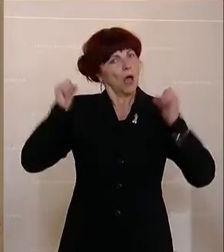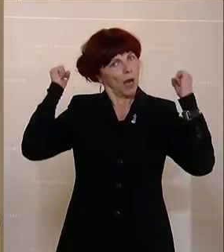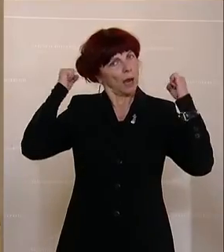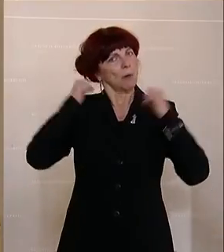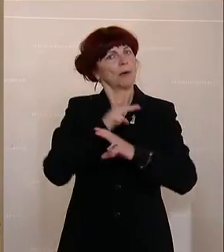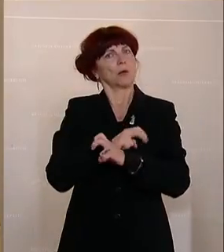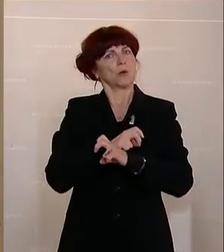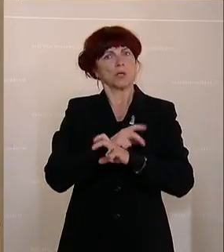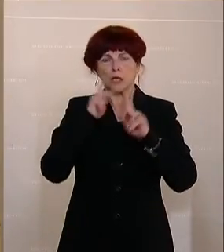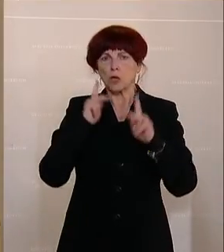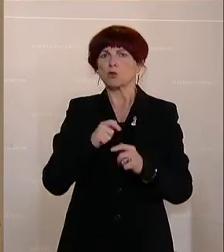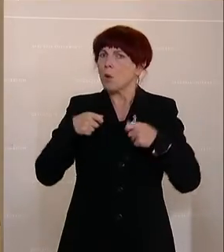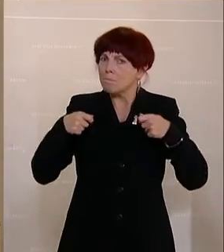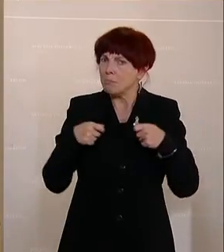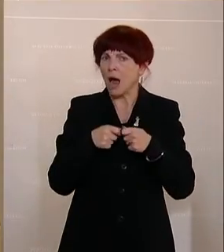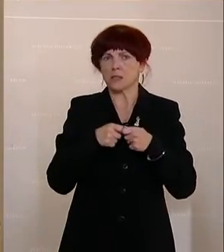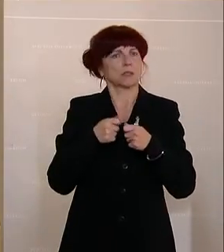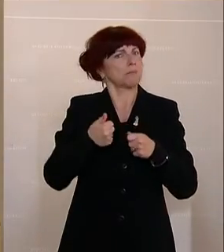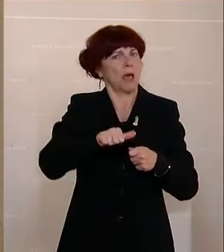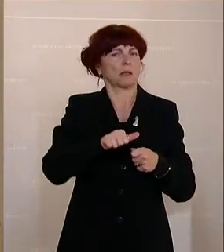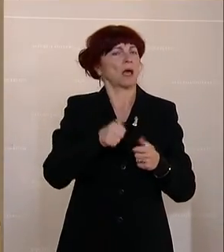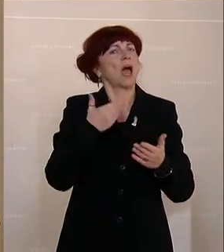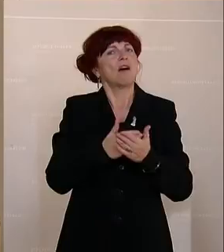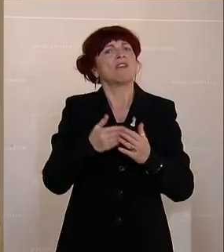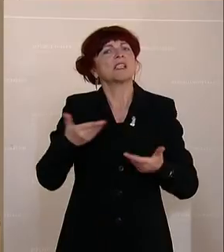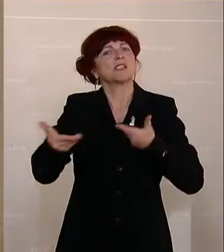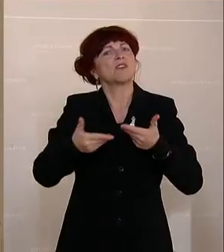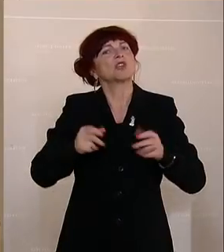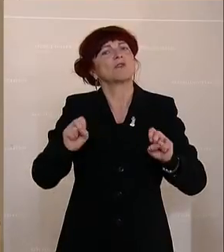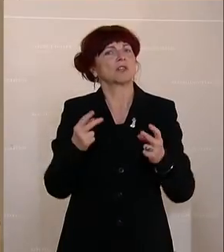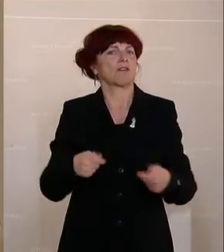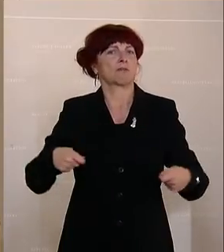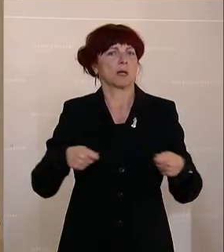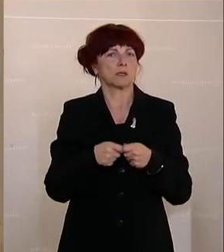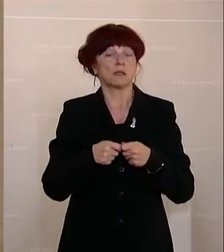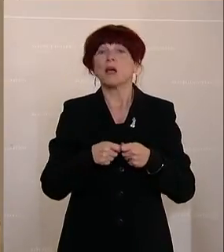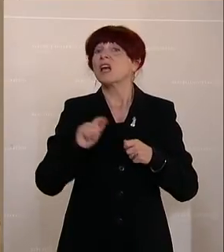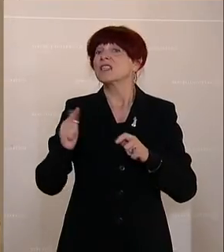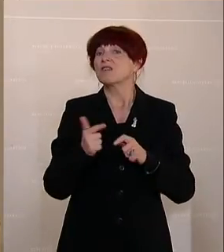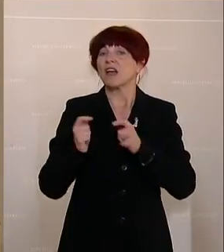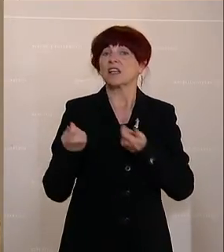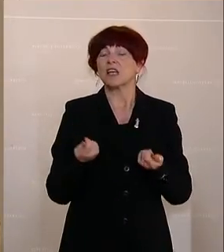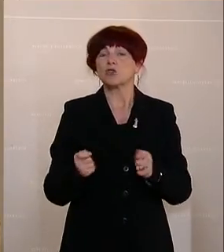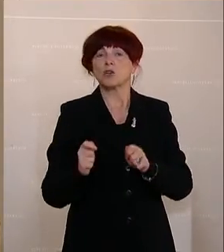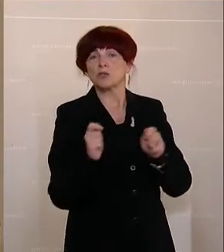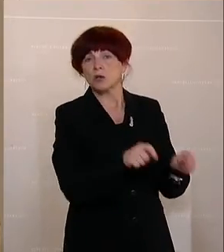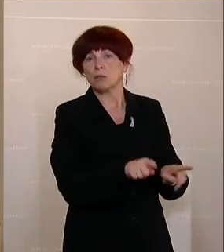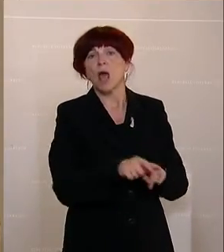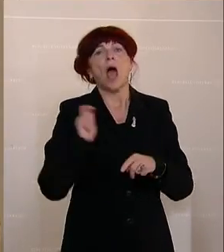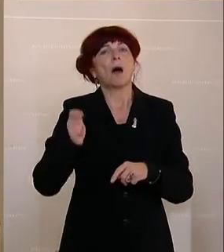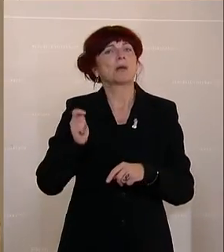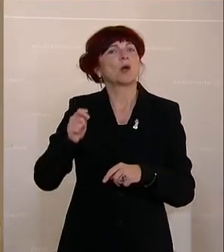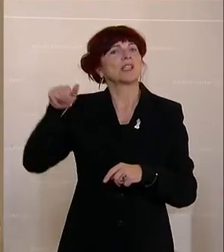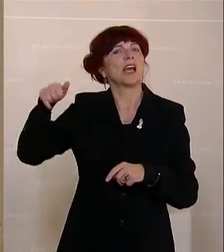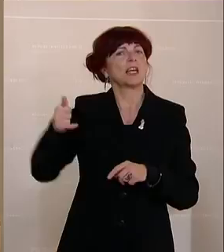der Wirtschaftskraft entsprechenden Beitrag leistet. Und deswegen bringe ich noch einen zweiten Entschließungsantrag ein. Der Abgeordneten Yannick Schetti, Michael Bernhard, Kolleginnen